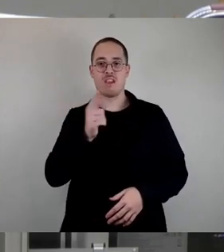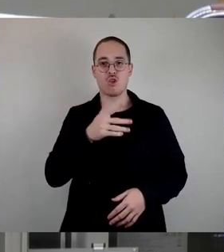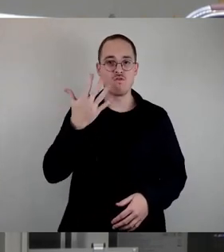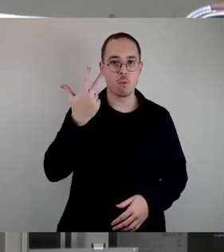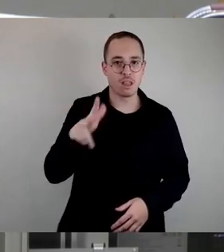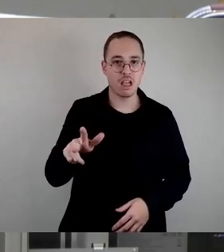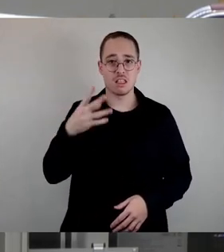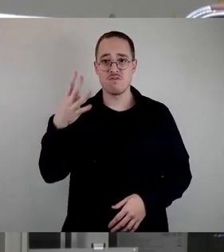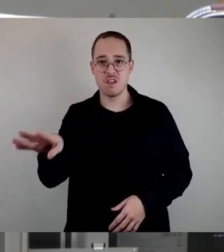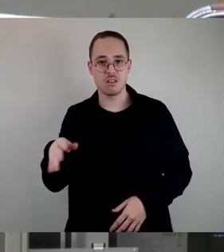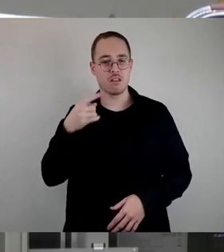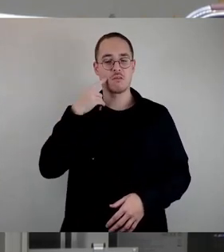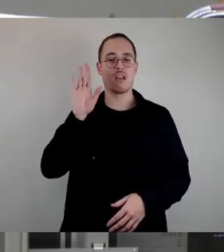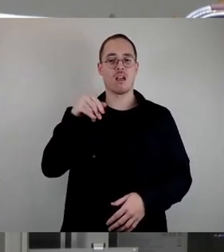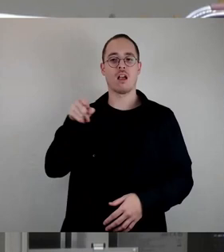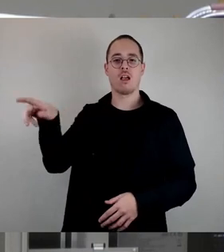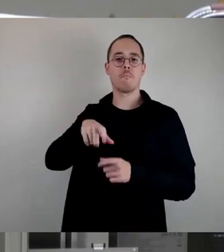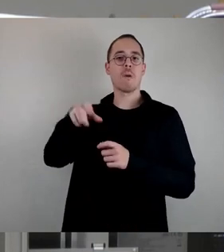nach Prag schneller gebaut, hat man den Eindruck.